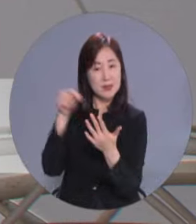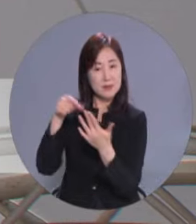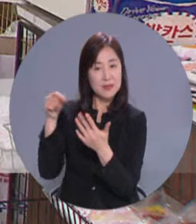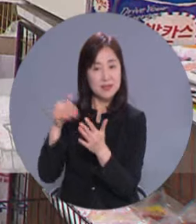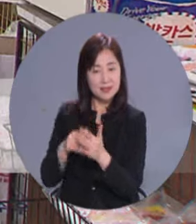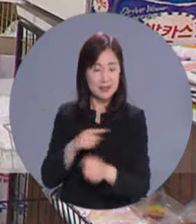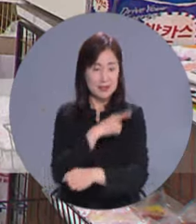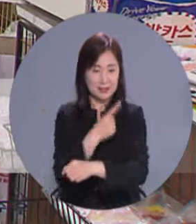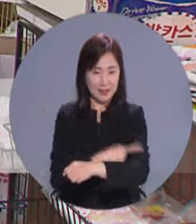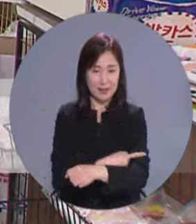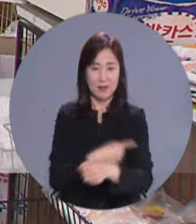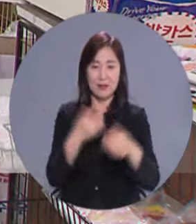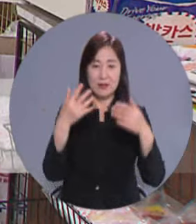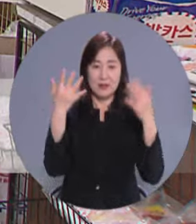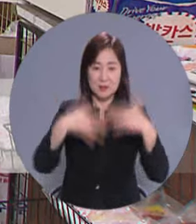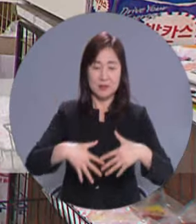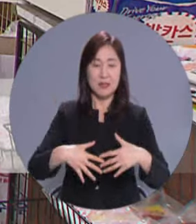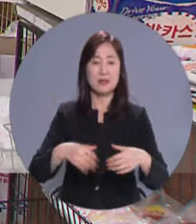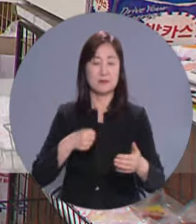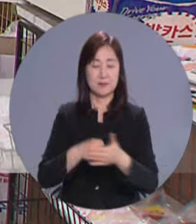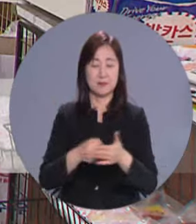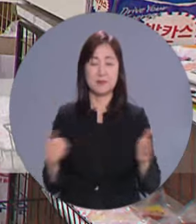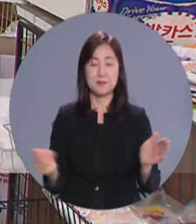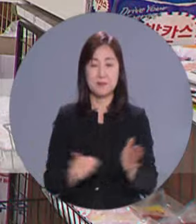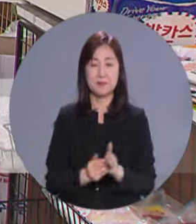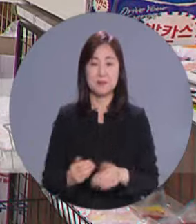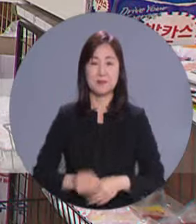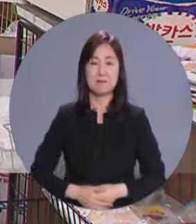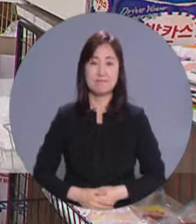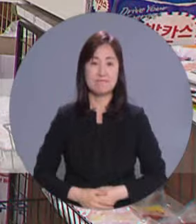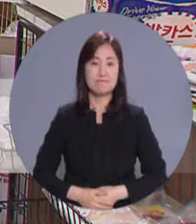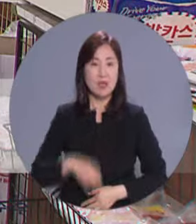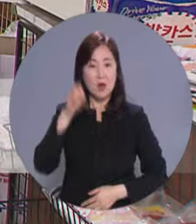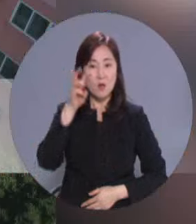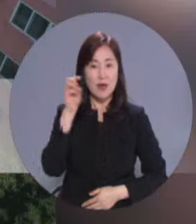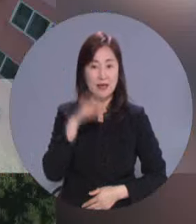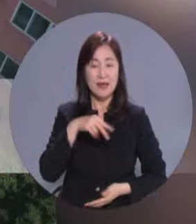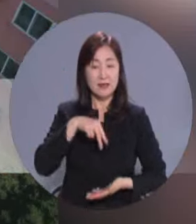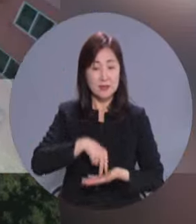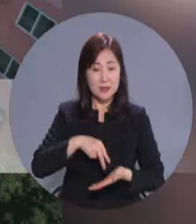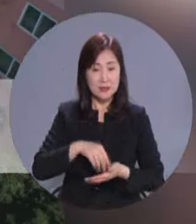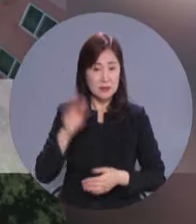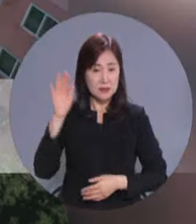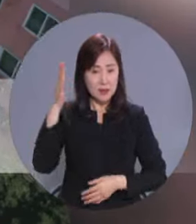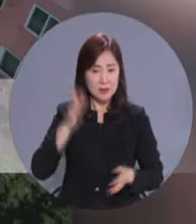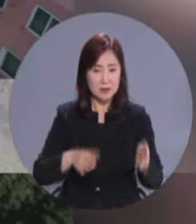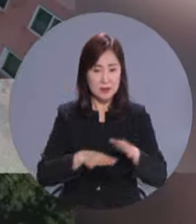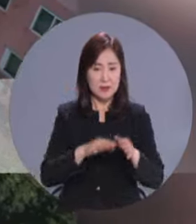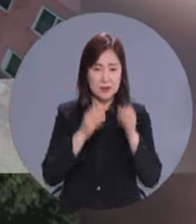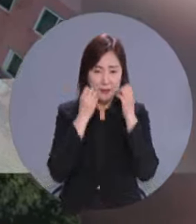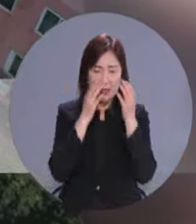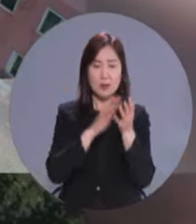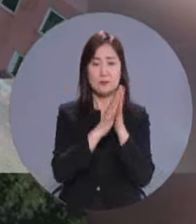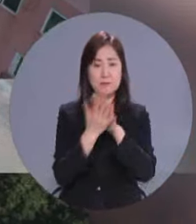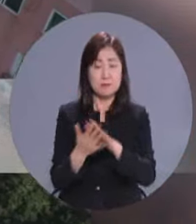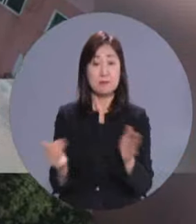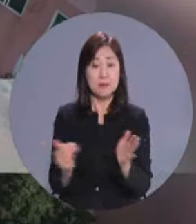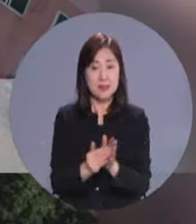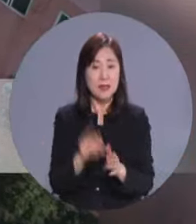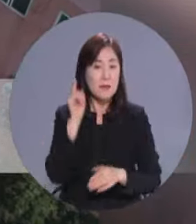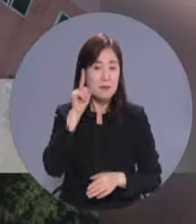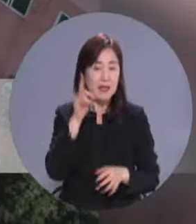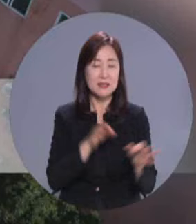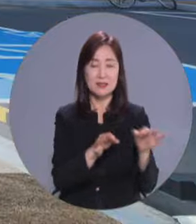자격 요건과 심사 방법 등을 결정했습니다 광양시는 특히 최근 시설 현대화 사업을 마친 광양 매일